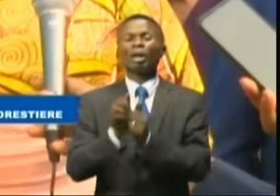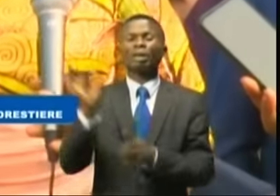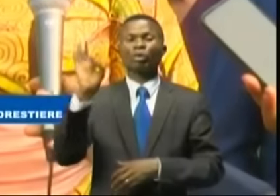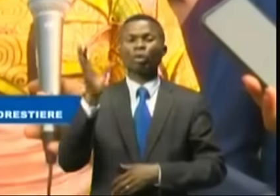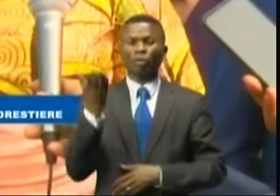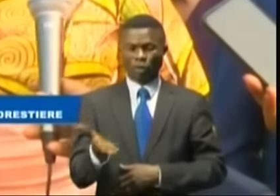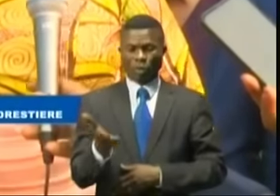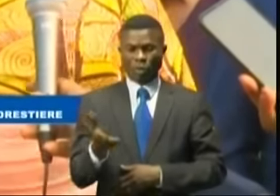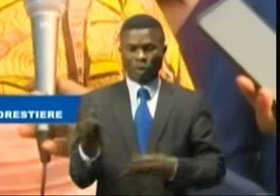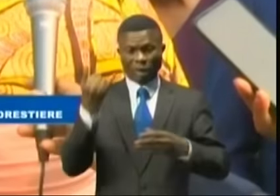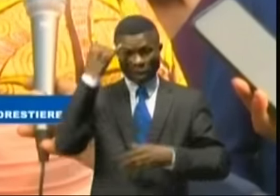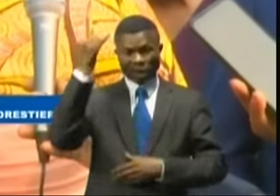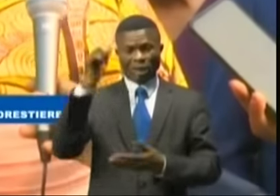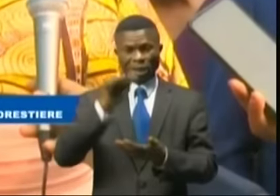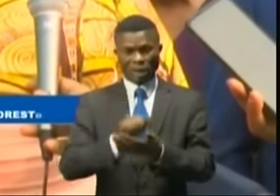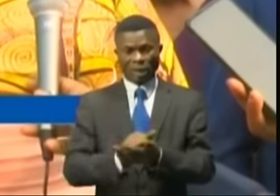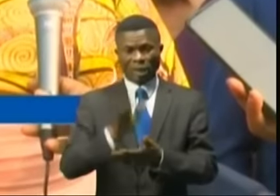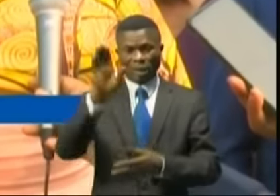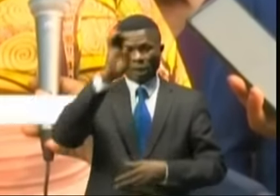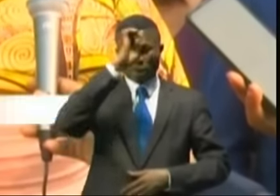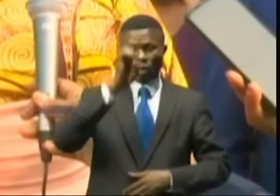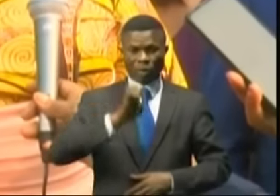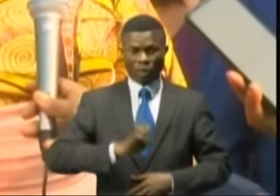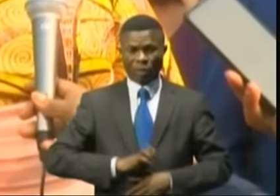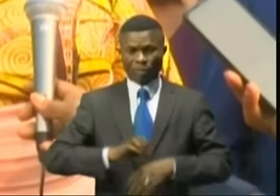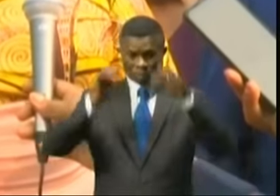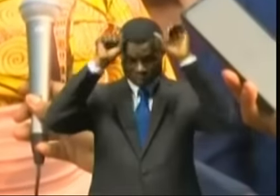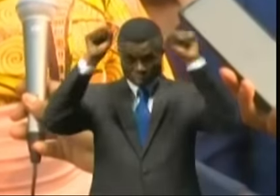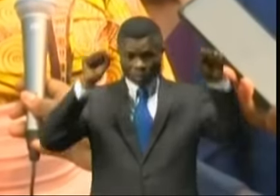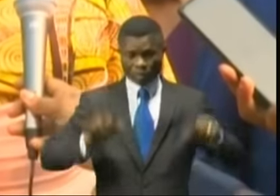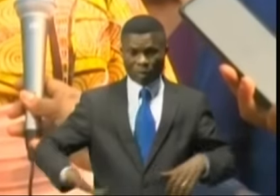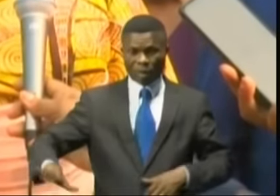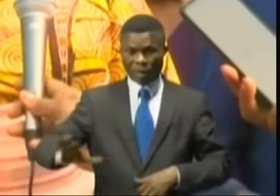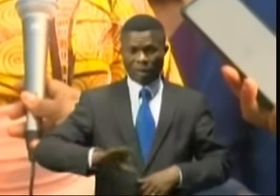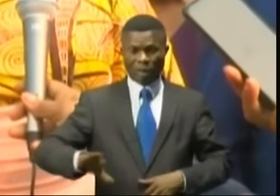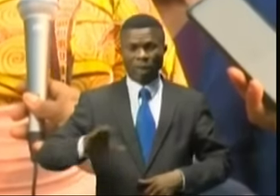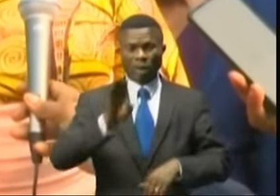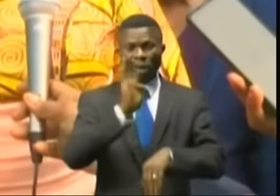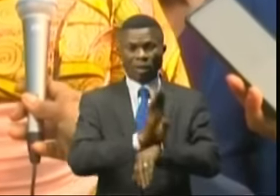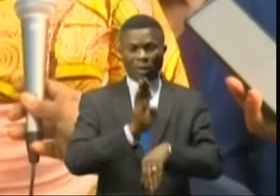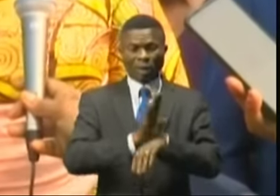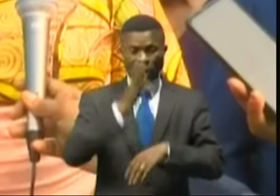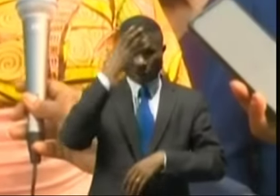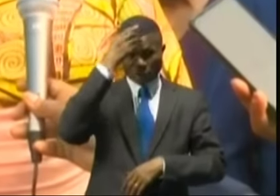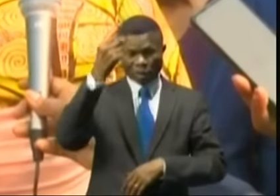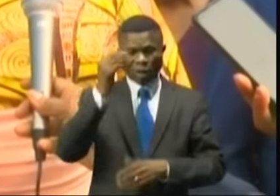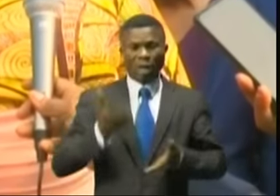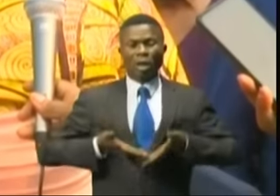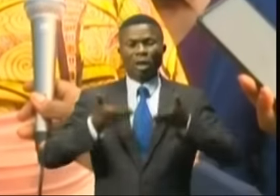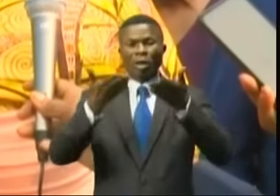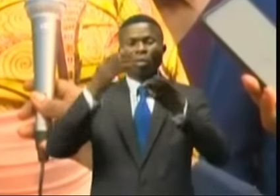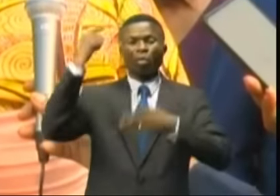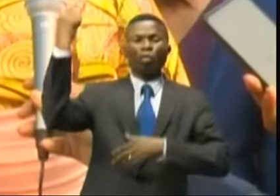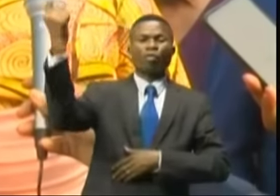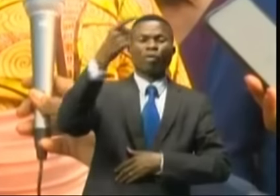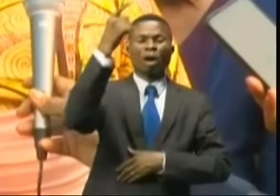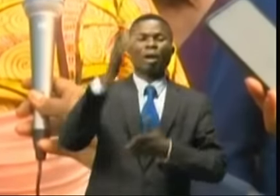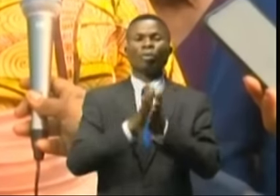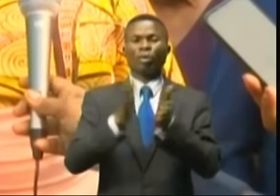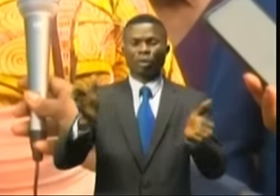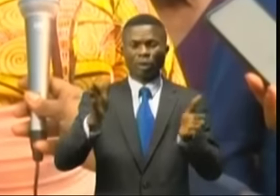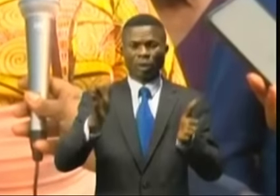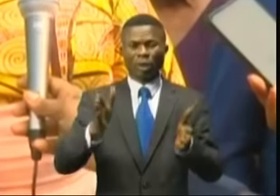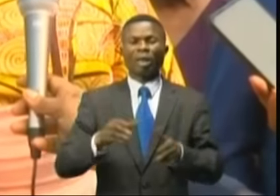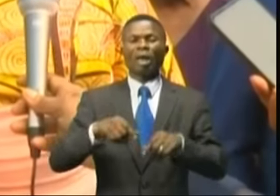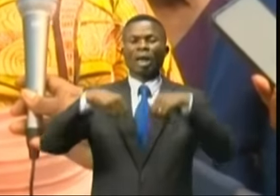C'est pourquoi l'initiative de son Excellence, Monsieur le Président de la République du Congo, c'est de proposer à l'humanité tout entière une